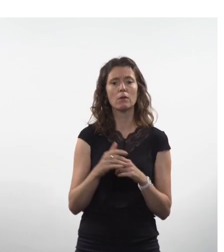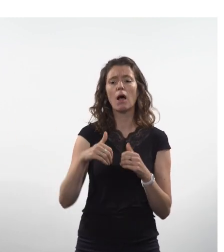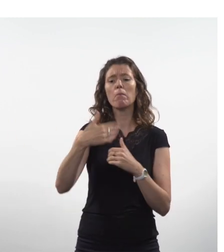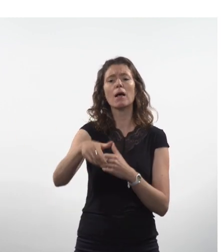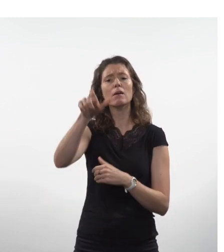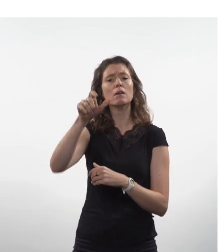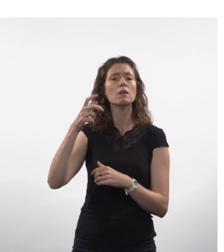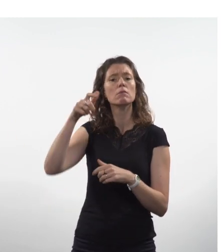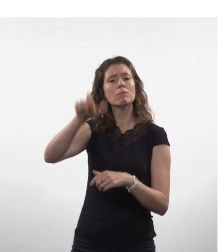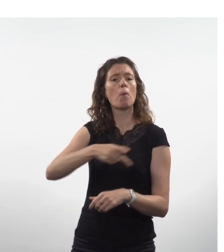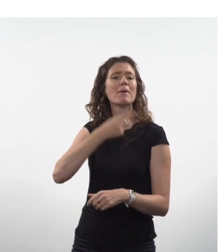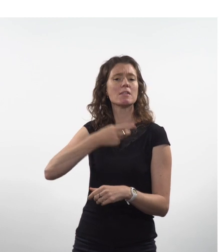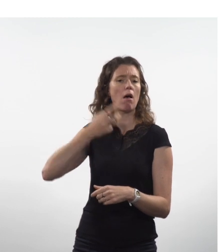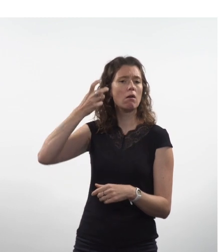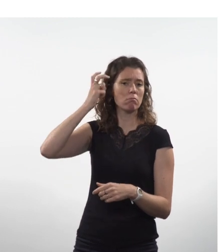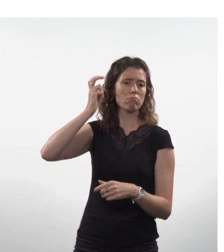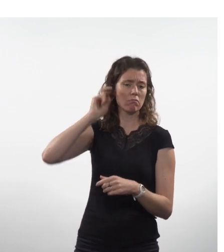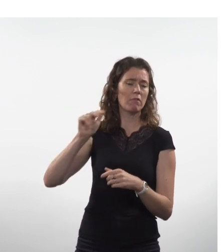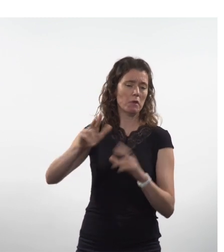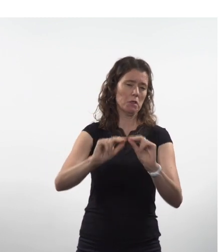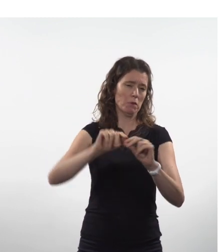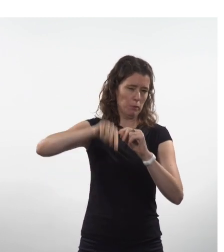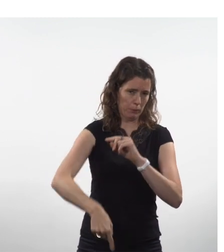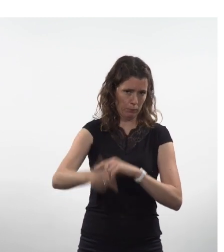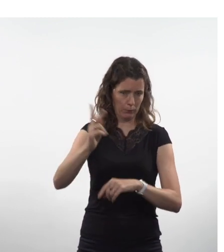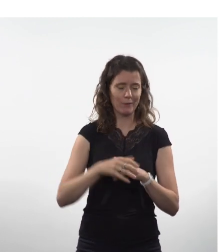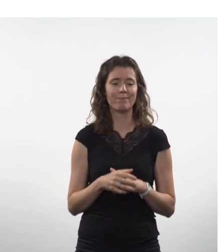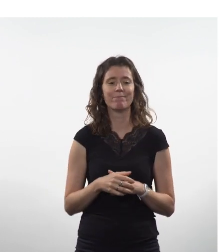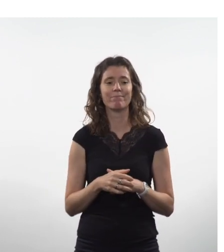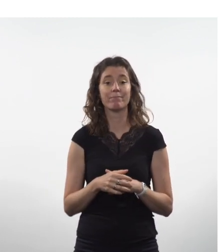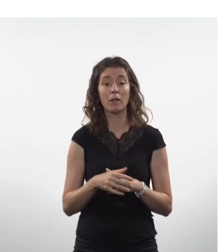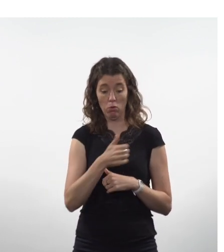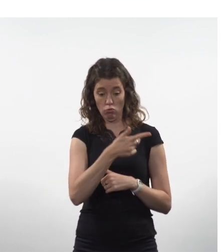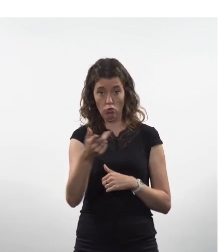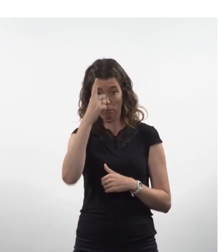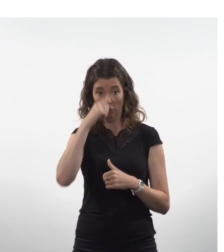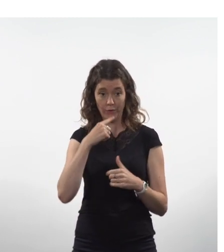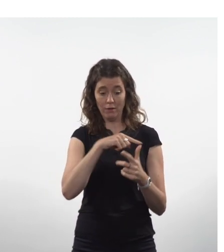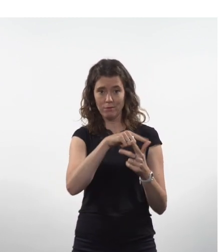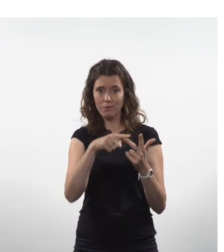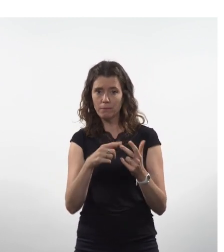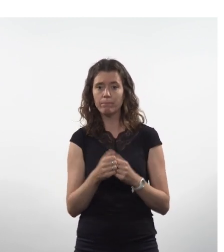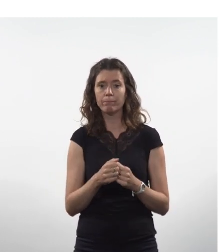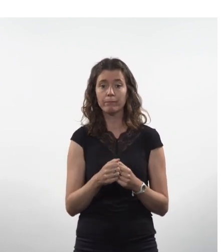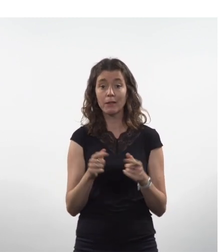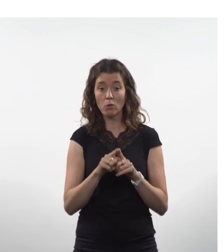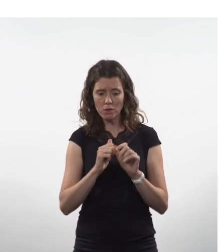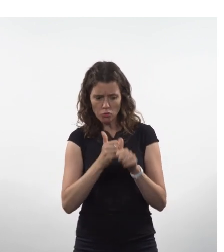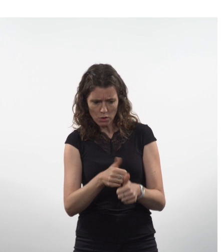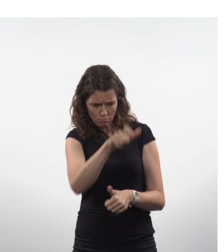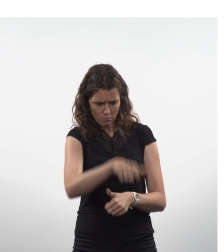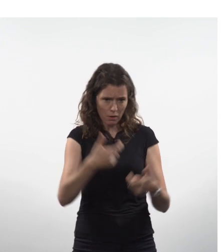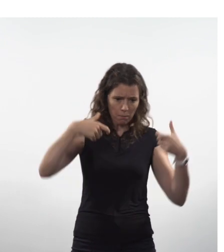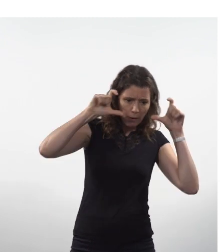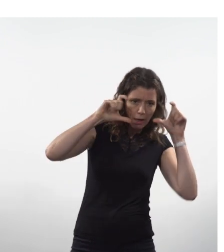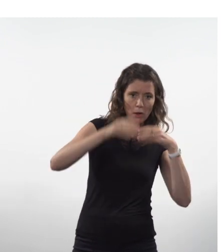l'heure tout ça. Alors, alors, tous les différents profils Mais est-ce que ces personnes portent des appareils ou